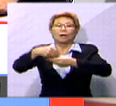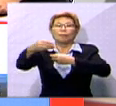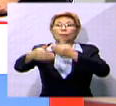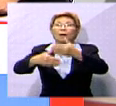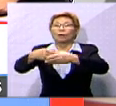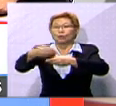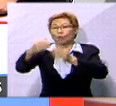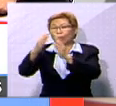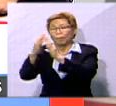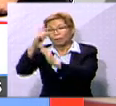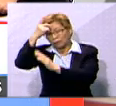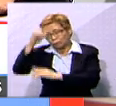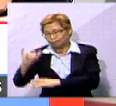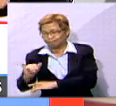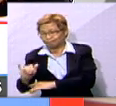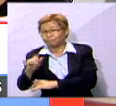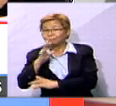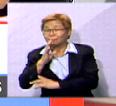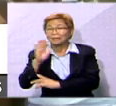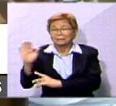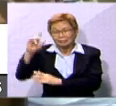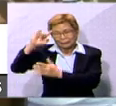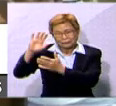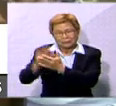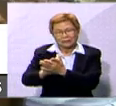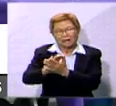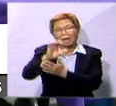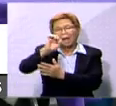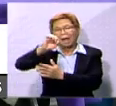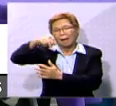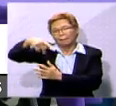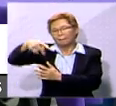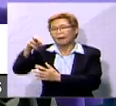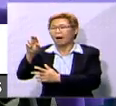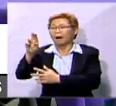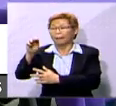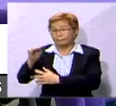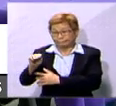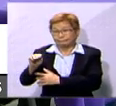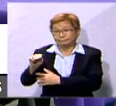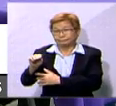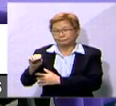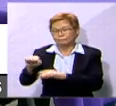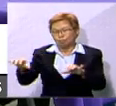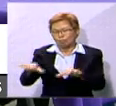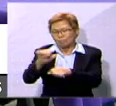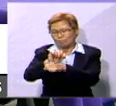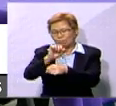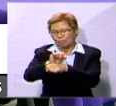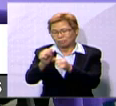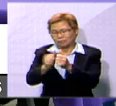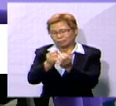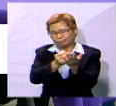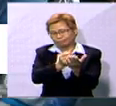Datuk Seri Ismail Sabri Yaakob berkata, beliau yakin Suruhanjaya Pencegahan Rasuah Malaysia SPRM menjalankan tugas